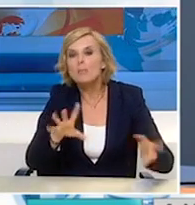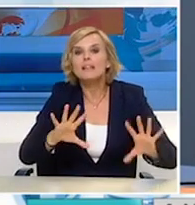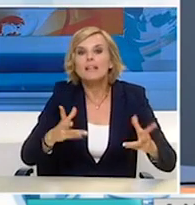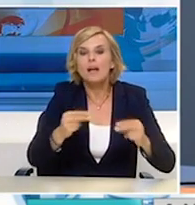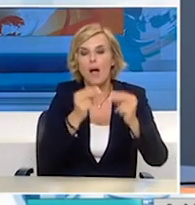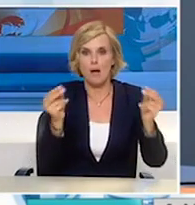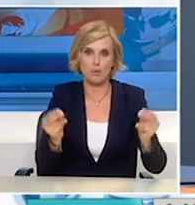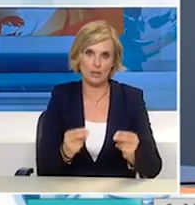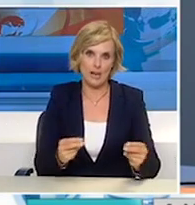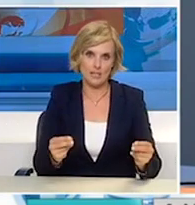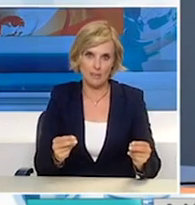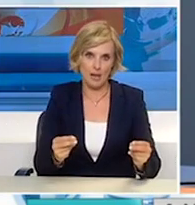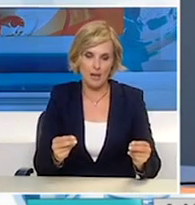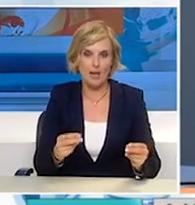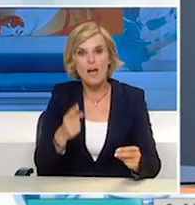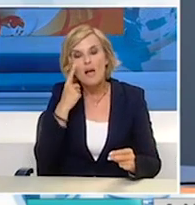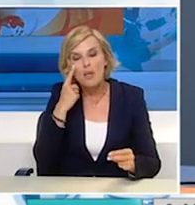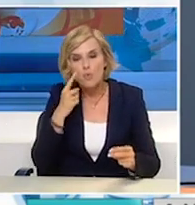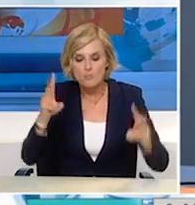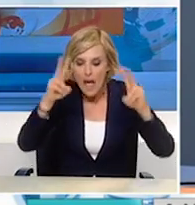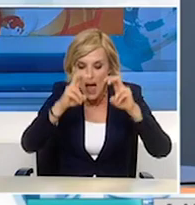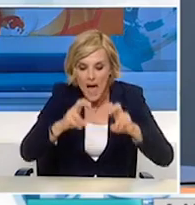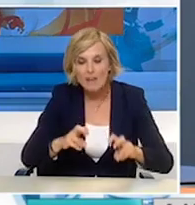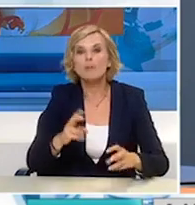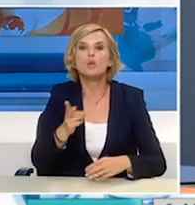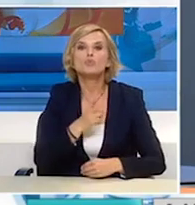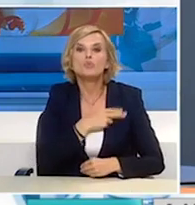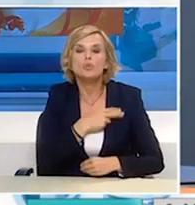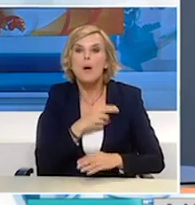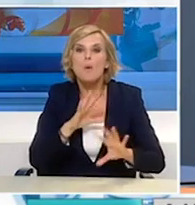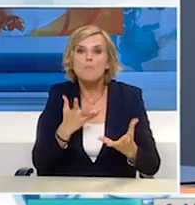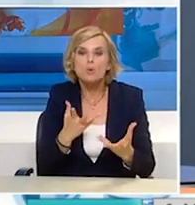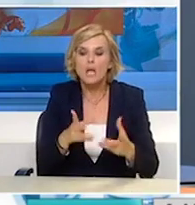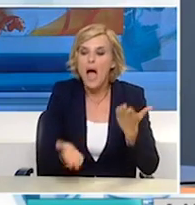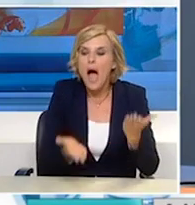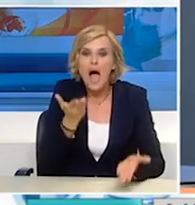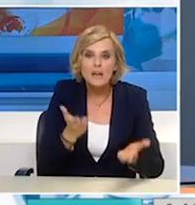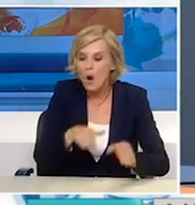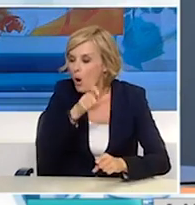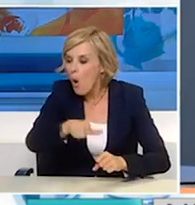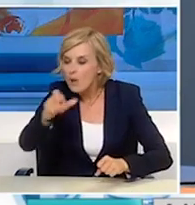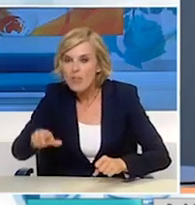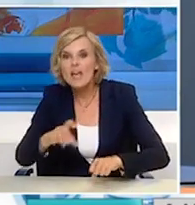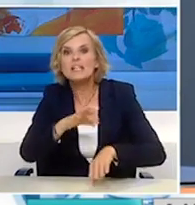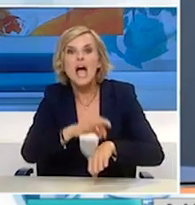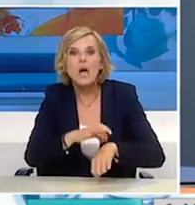μισοί θα την παίρνουν και οι μισοί δεν την παίρνουν, και θα εξετάζει και τα διαφορετικά στάδια βαρύτητας της νόσου. Δυστυχώς αυτά τα δεδομένα δεν τα έχουμε ακόμα.